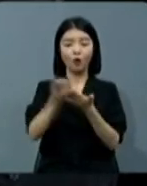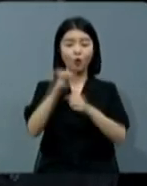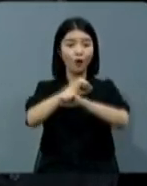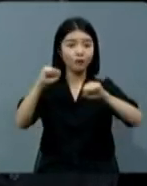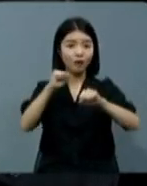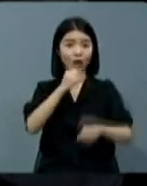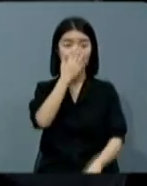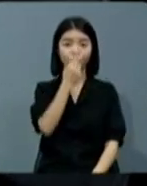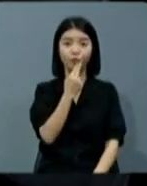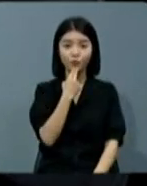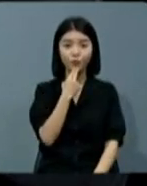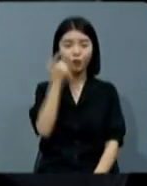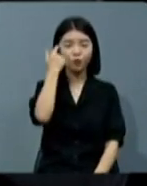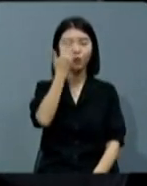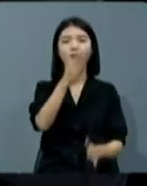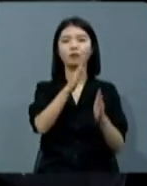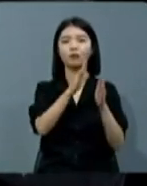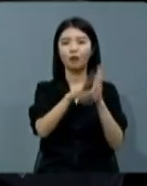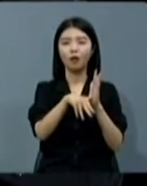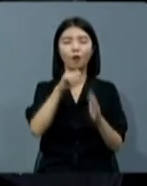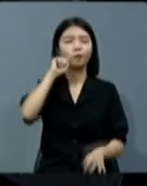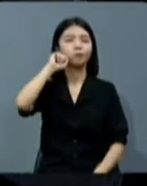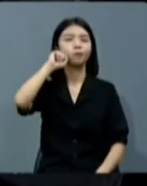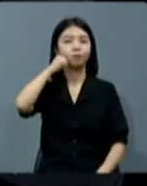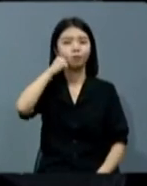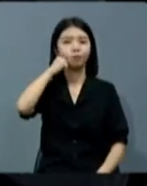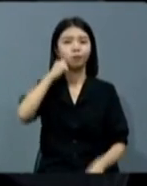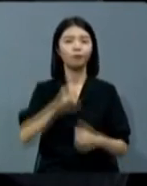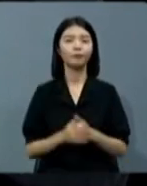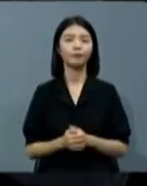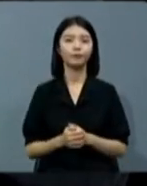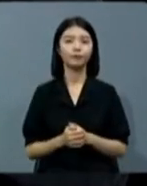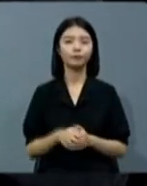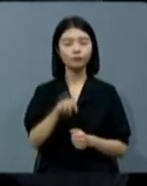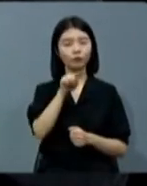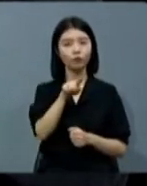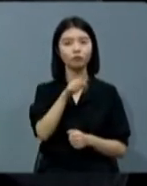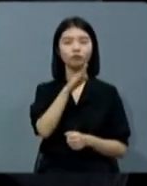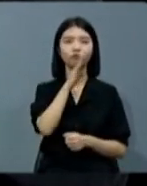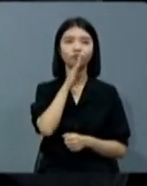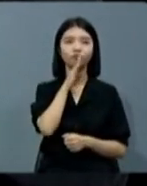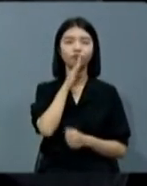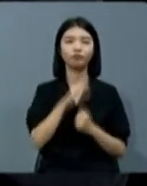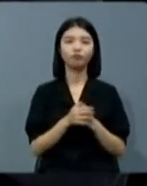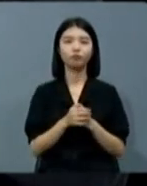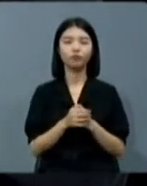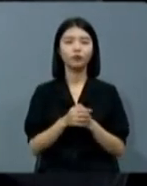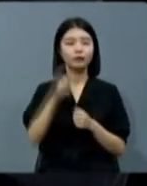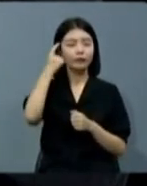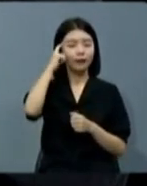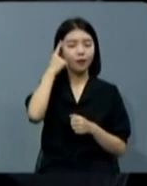수는 없느냐 그랬더니 어렵다고 하시더라고요. 그래서 저도 그거는 좀 그런